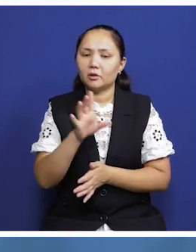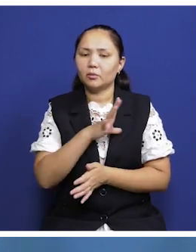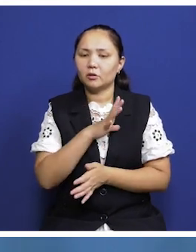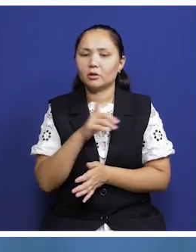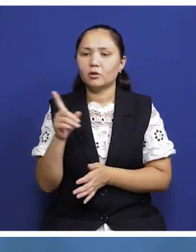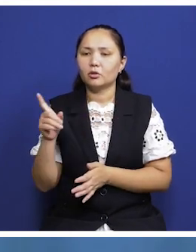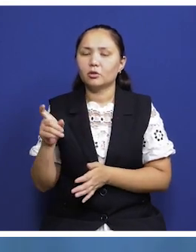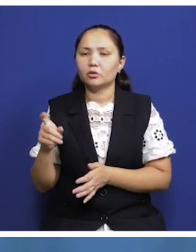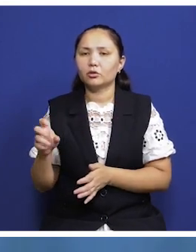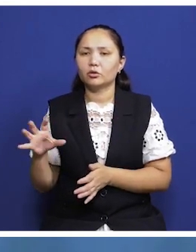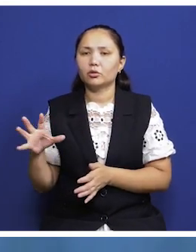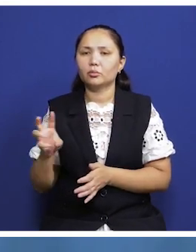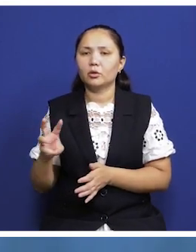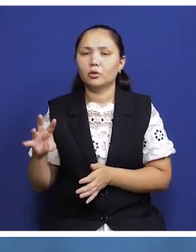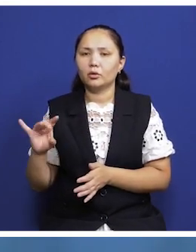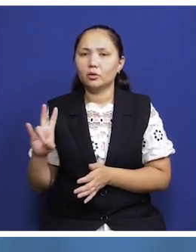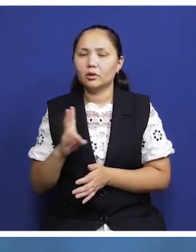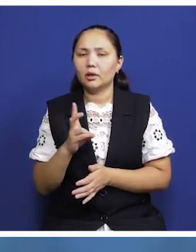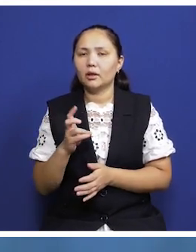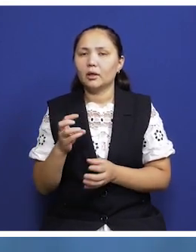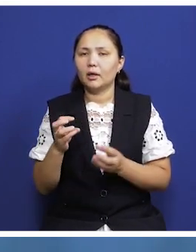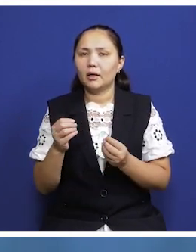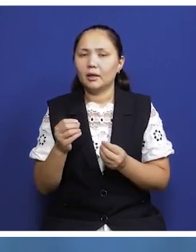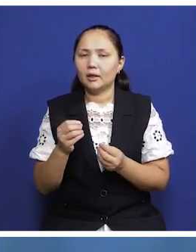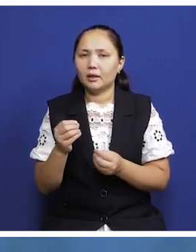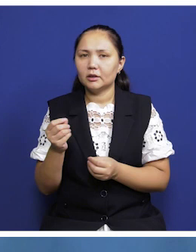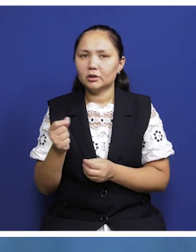теңге. Сондай-ақ елді мекендерді жарықтандыруға